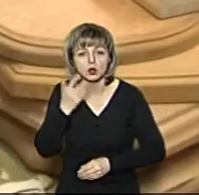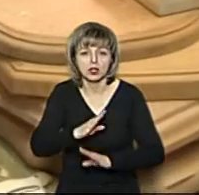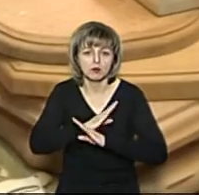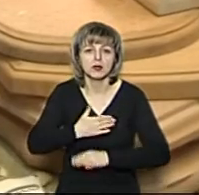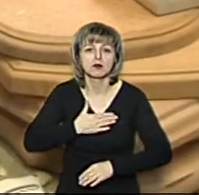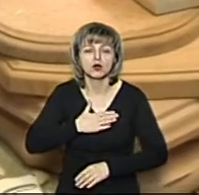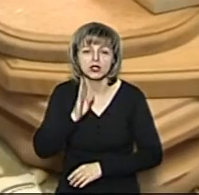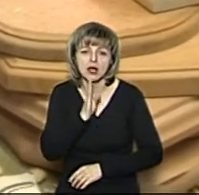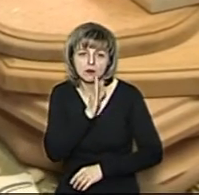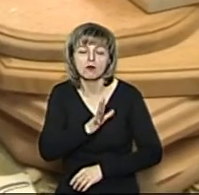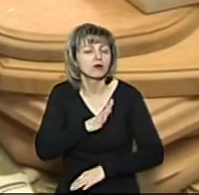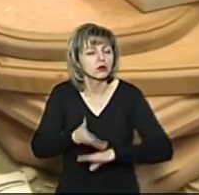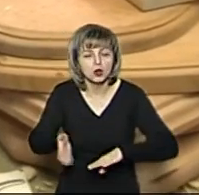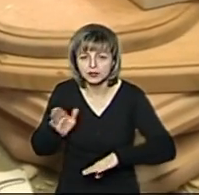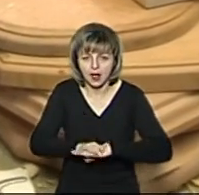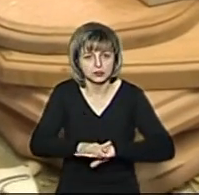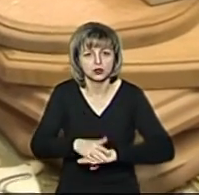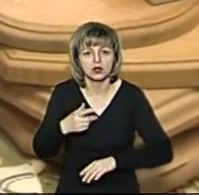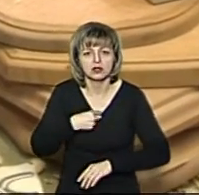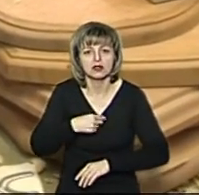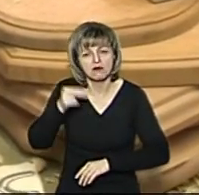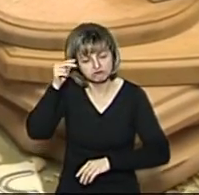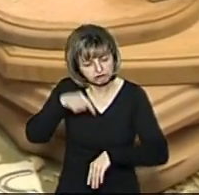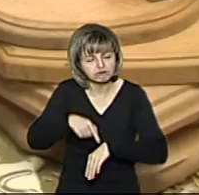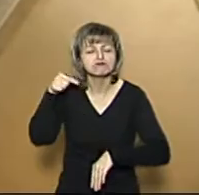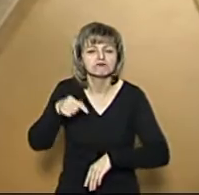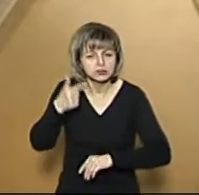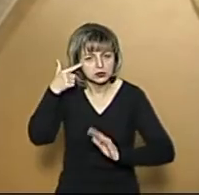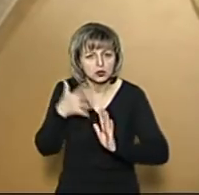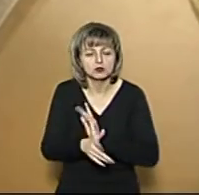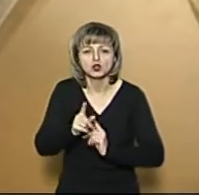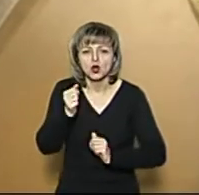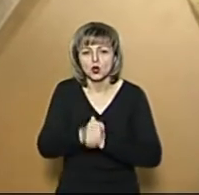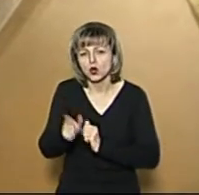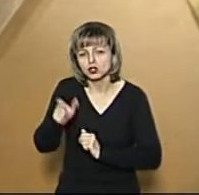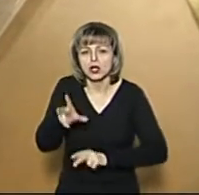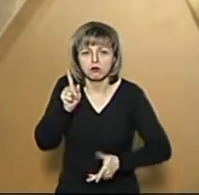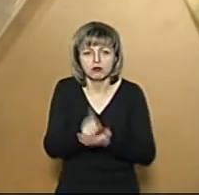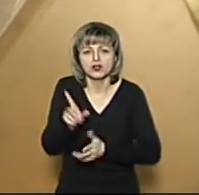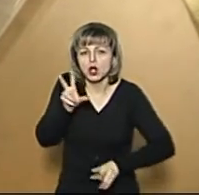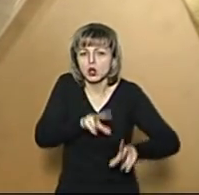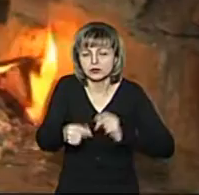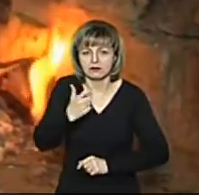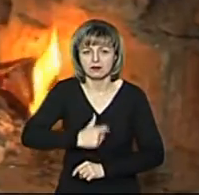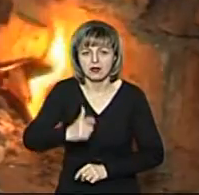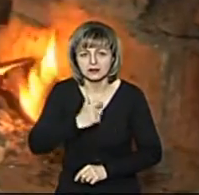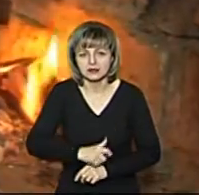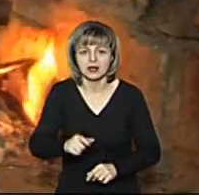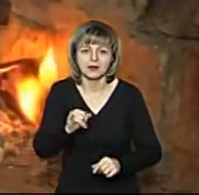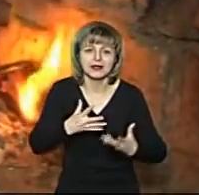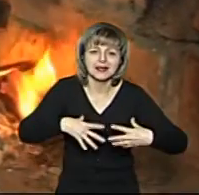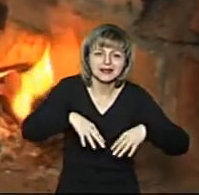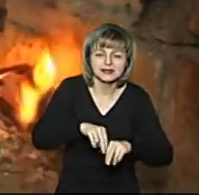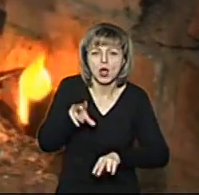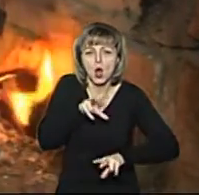мама. Ну, було тяжко. Я вивчила цей урок, що кожна людина розраховує на себе, кожна сім'я розраховує на